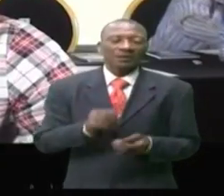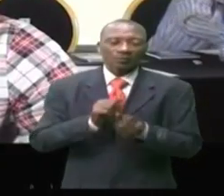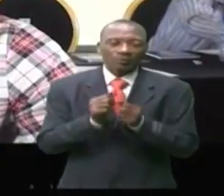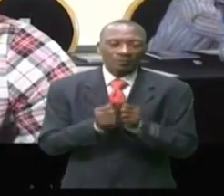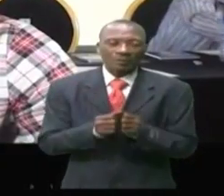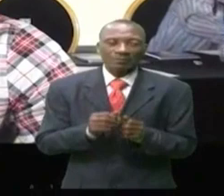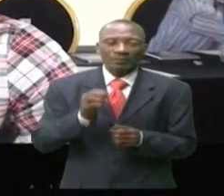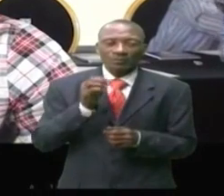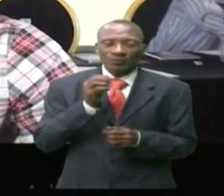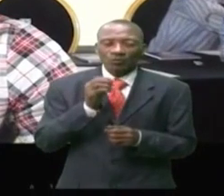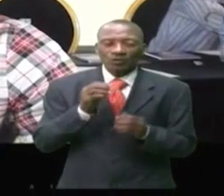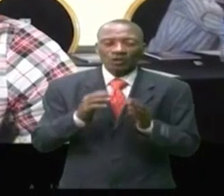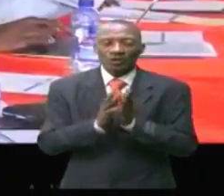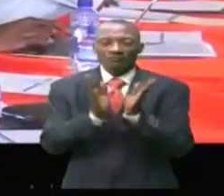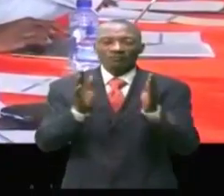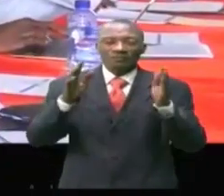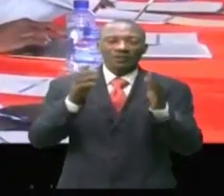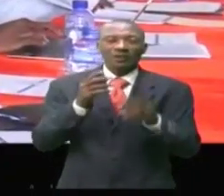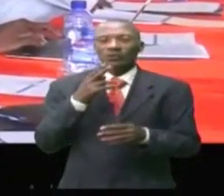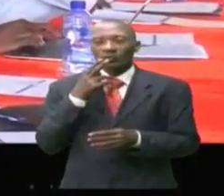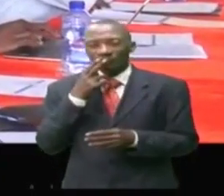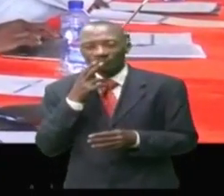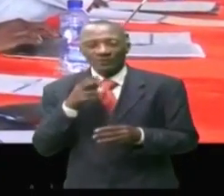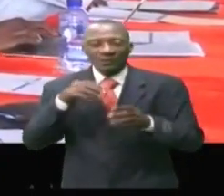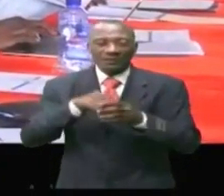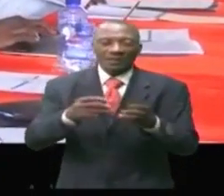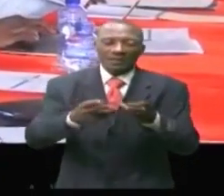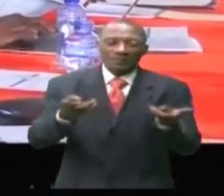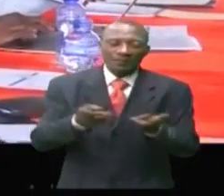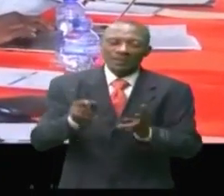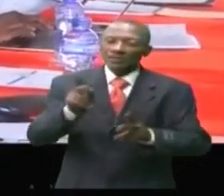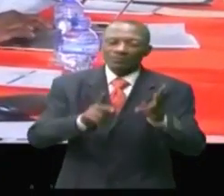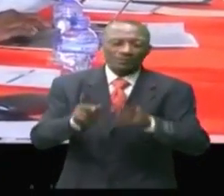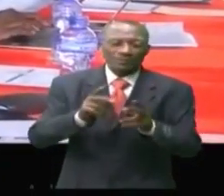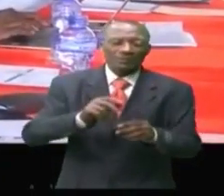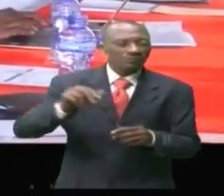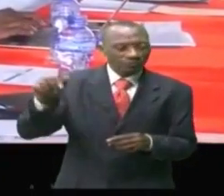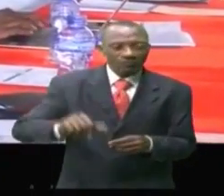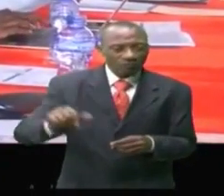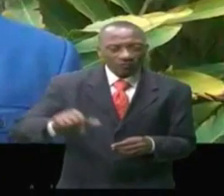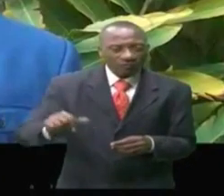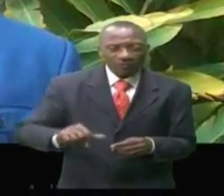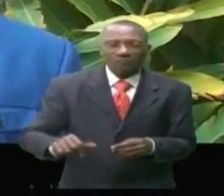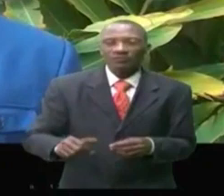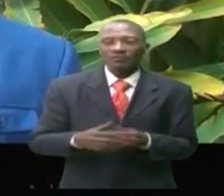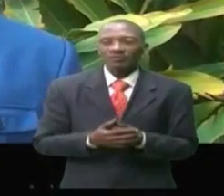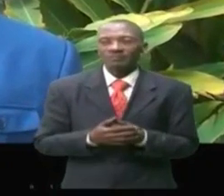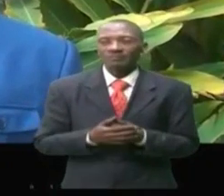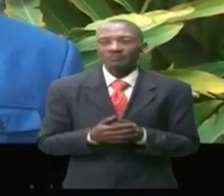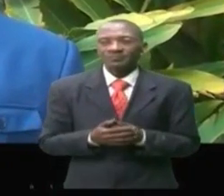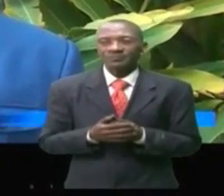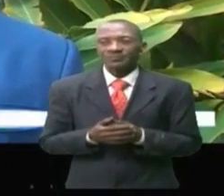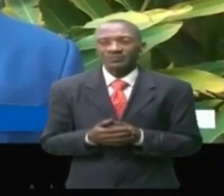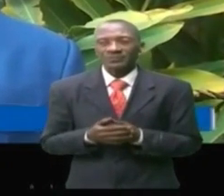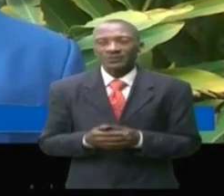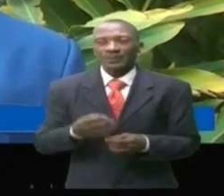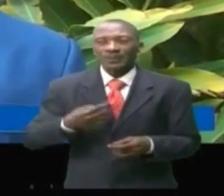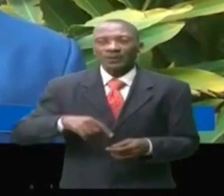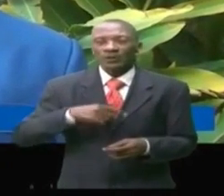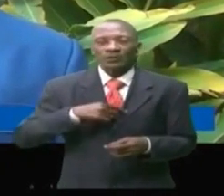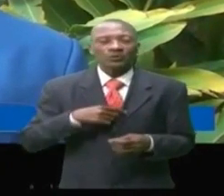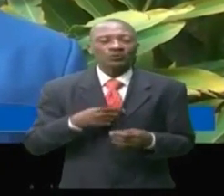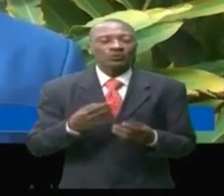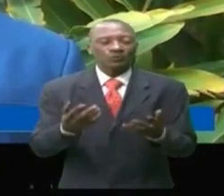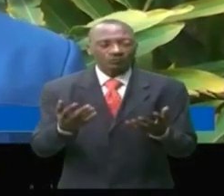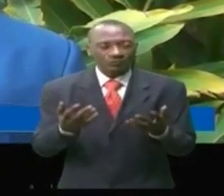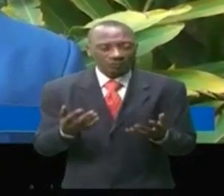lieux publics où les jeunes s'exposent aussi à la fumée du tabac. Cette étude va corriger. Nous le disons et nous ne cesserons jamais